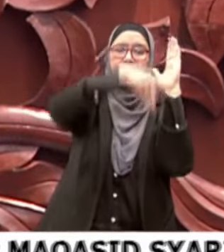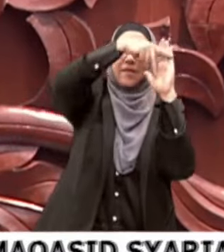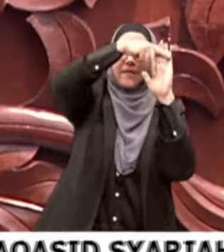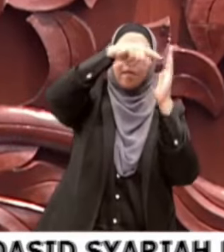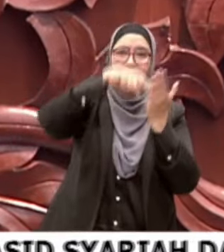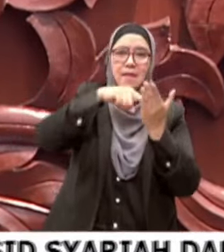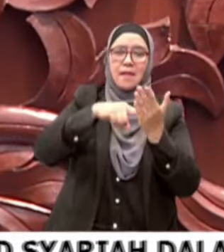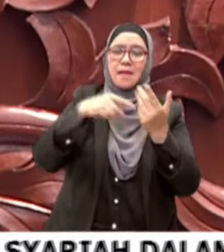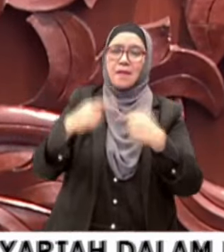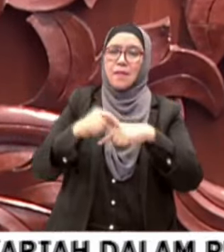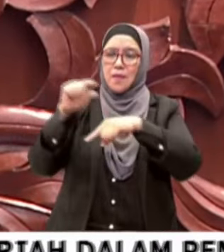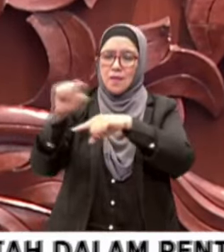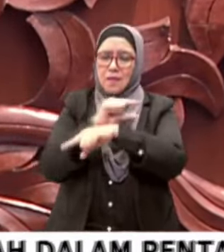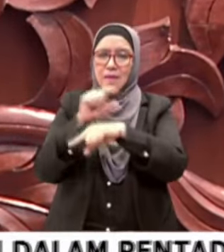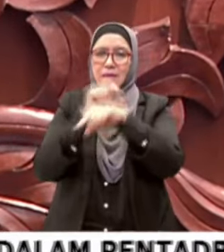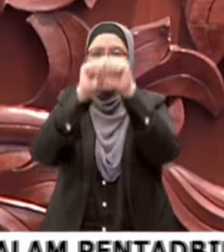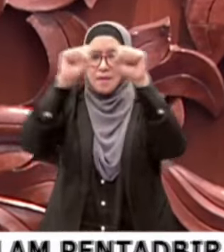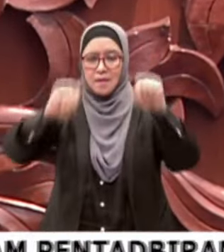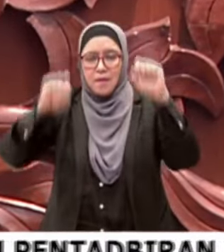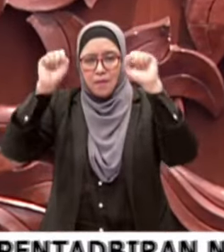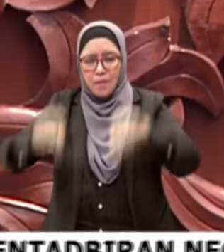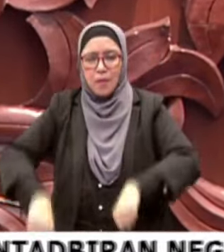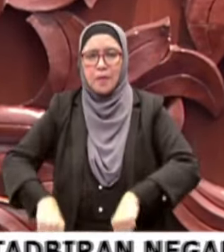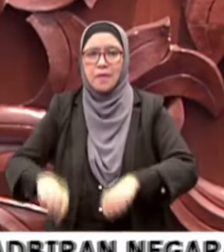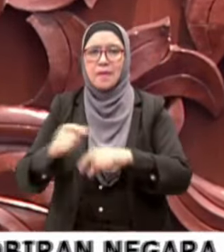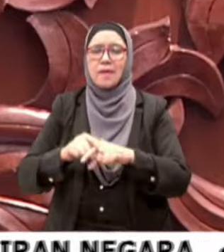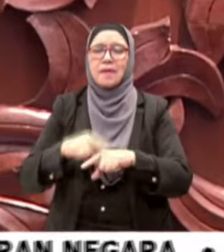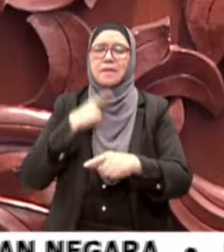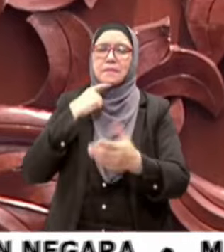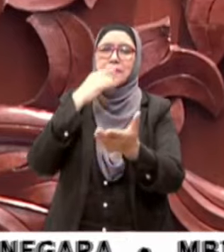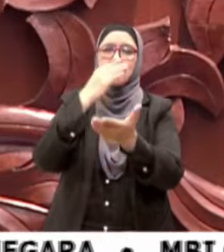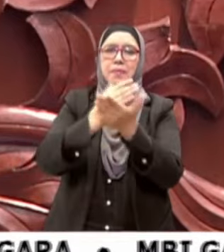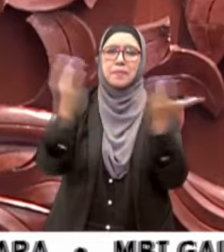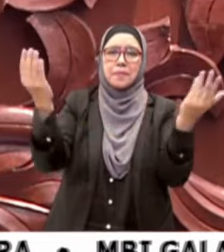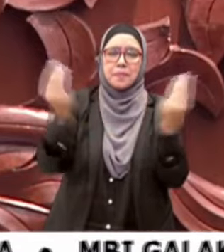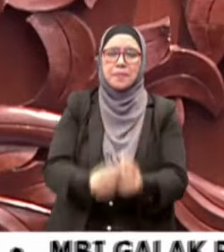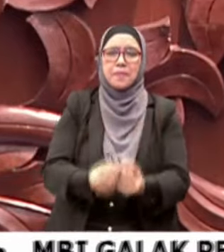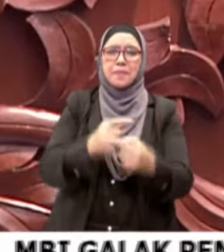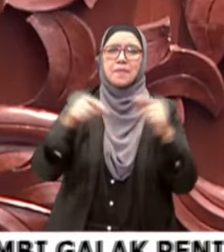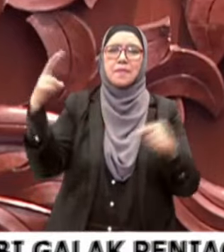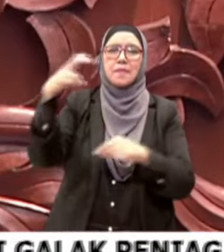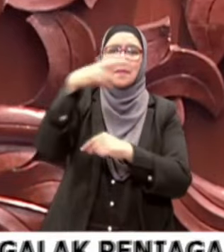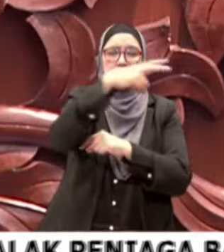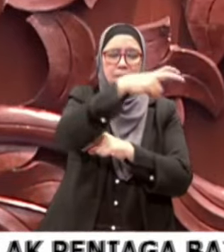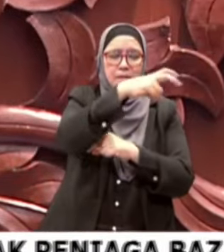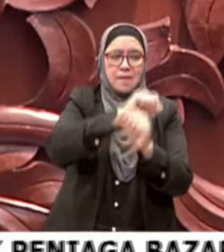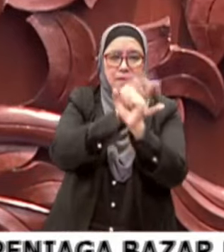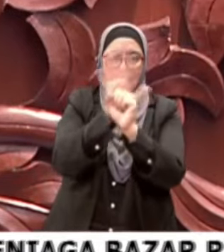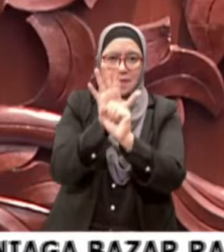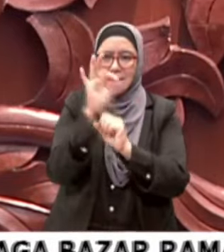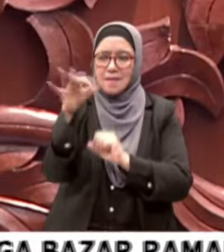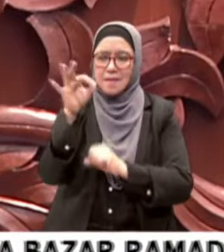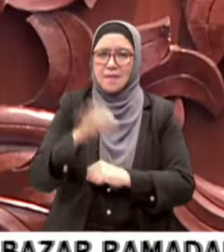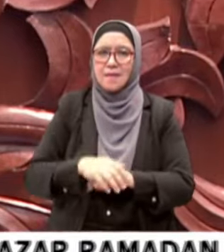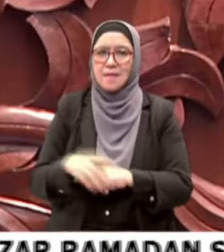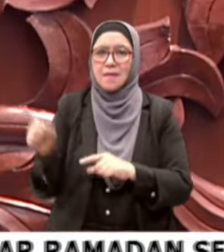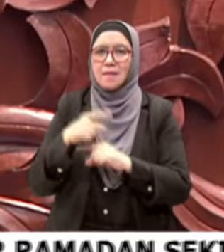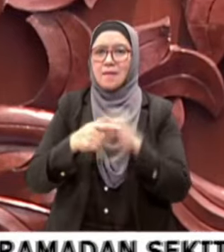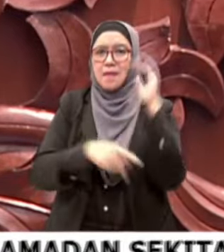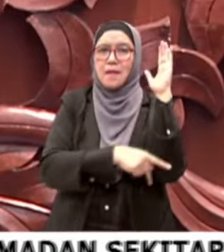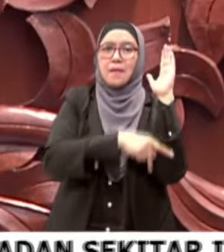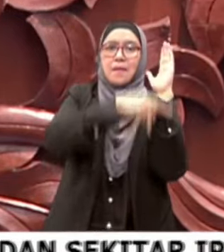sistem yang dapat membasmi virus 19 paling Indonesia akan terus melaksanakan sanitasi